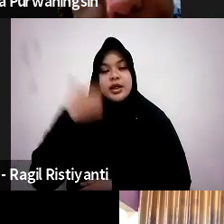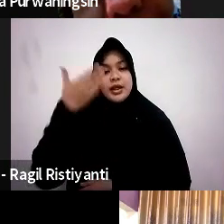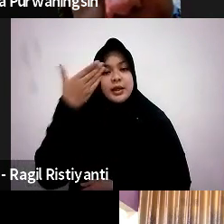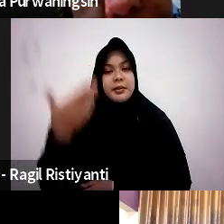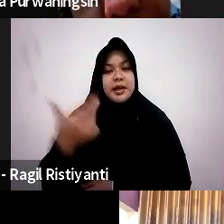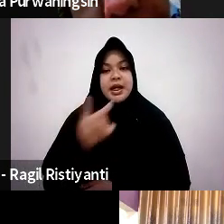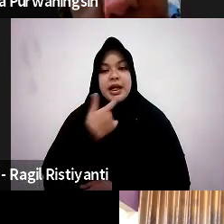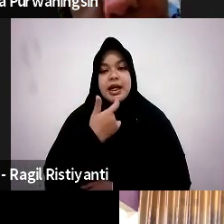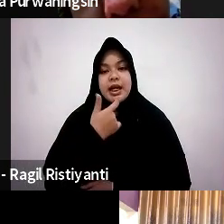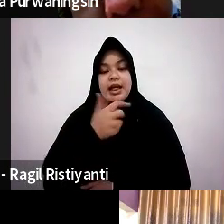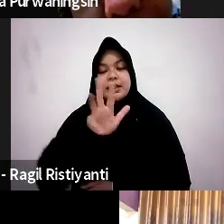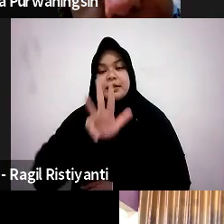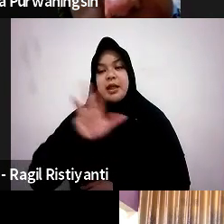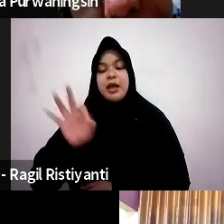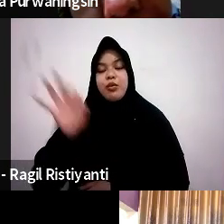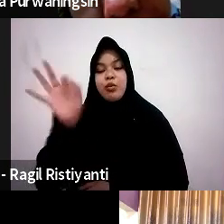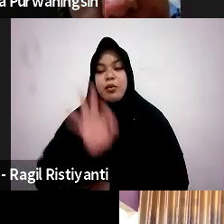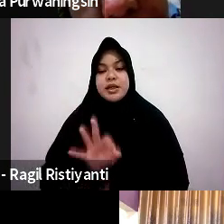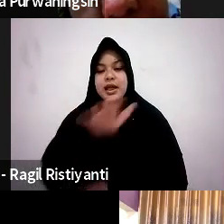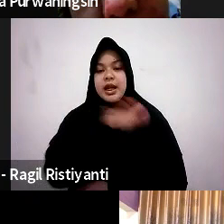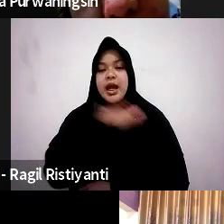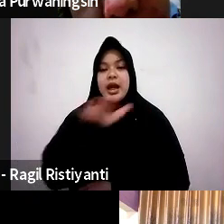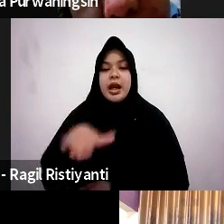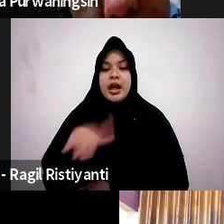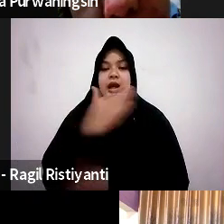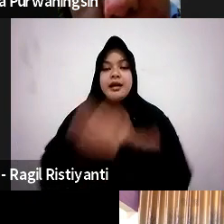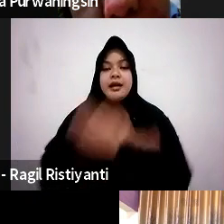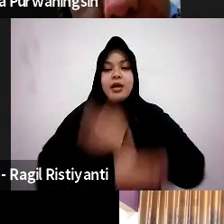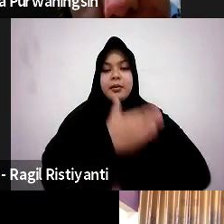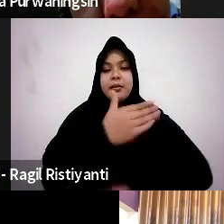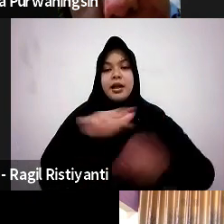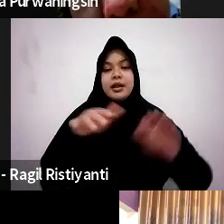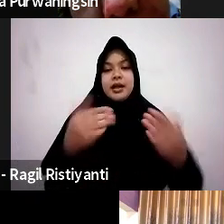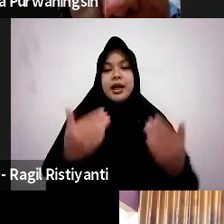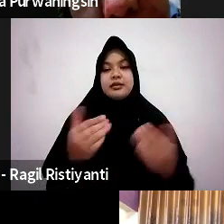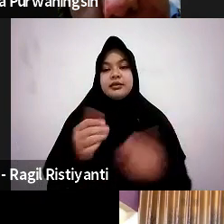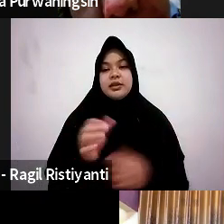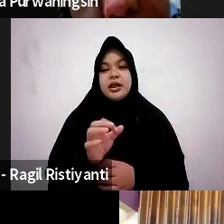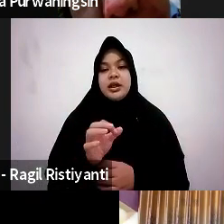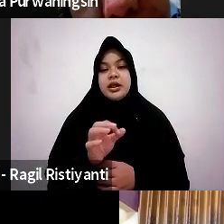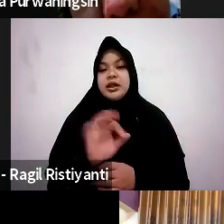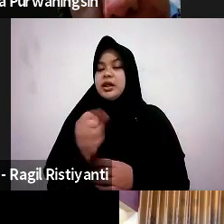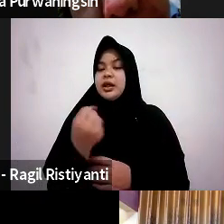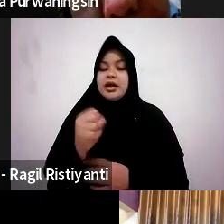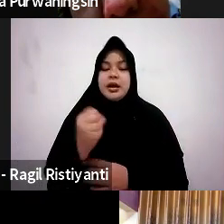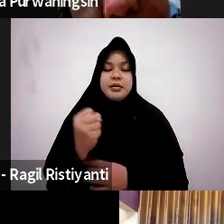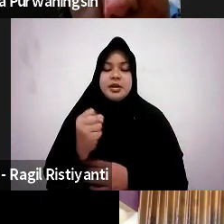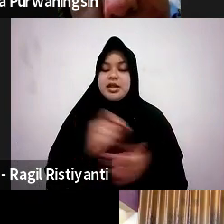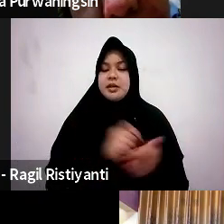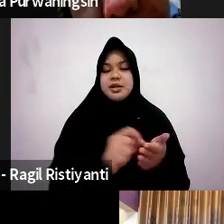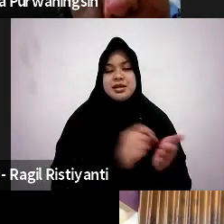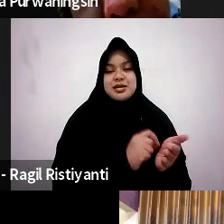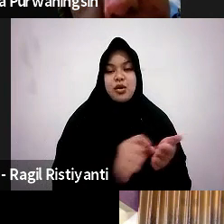90% anak-anak difabel atau penyandang disabilitas siang belum bisa bersekolah kita lakukan bisa